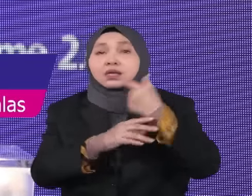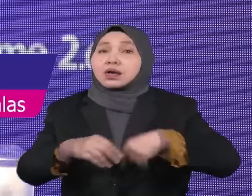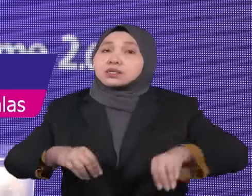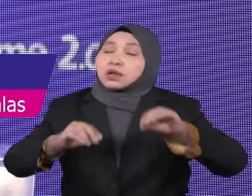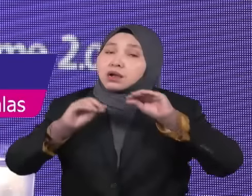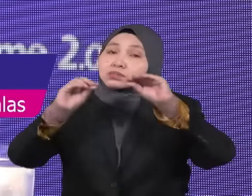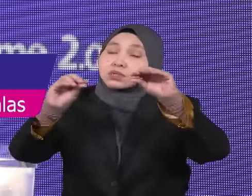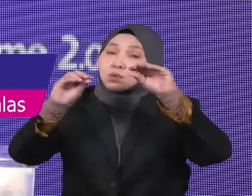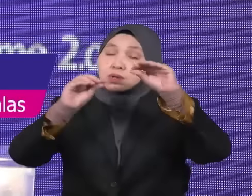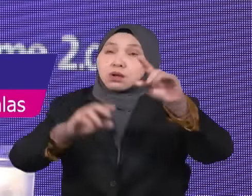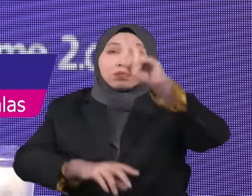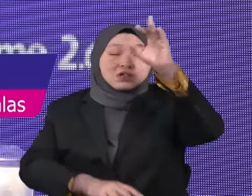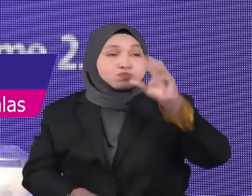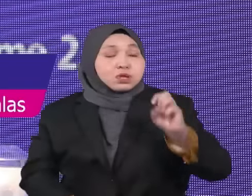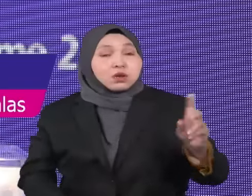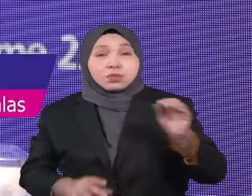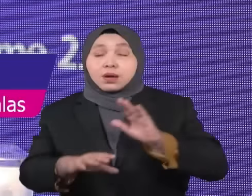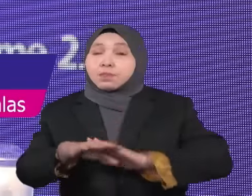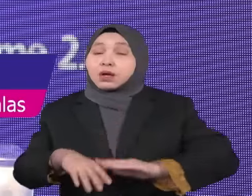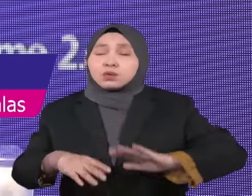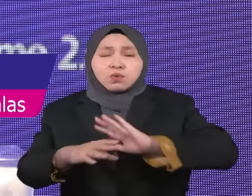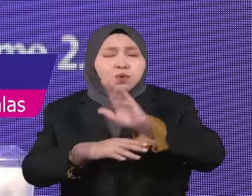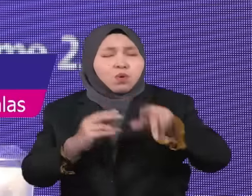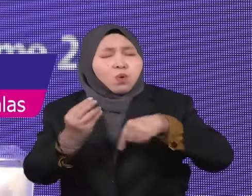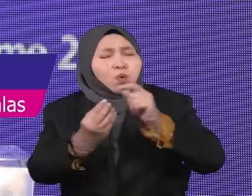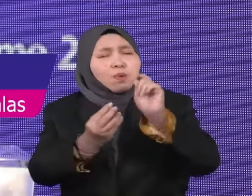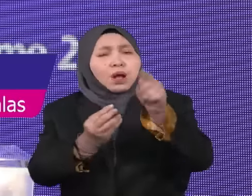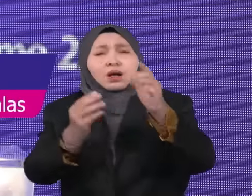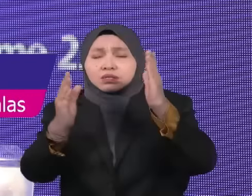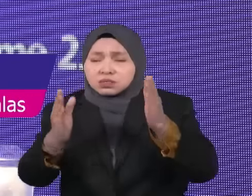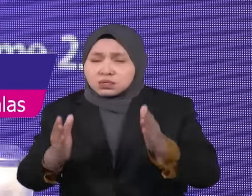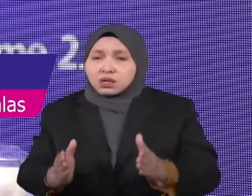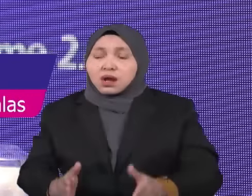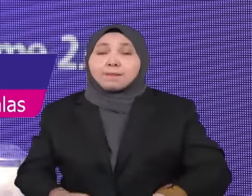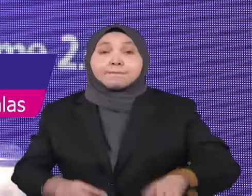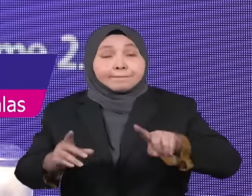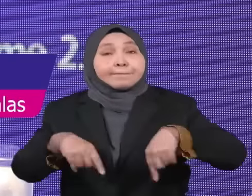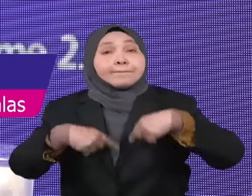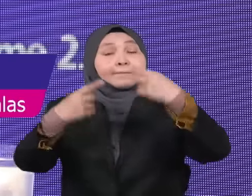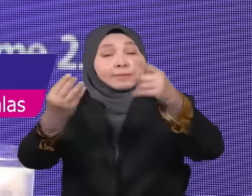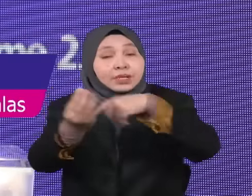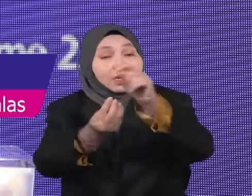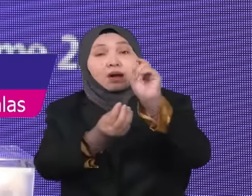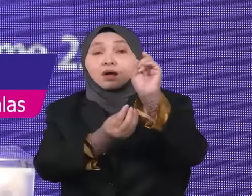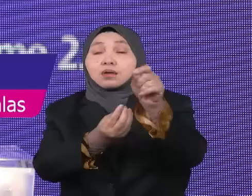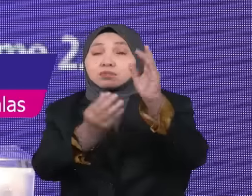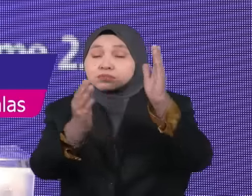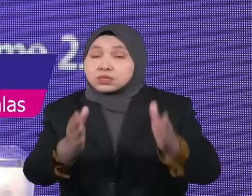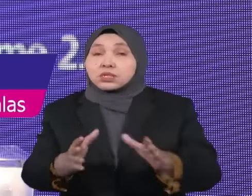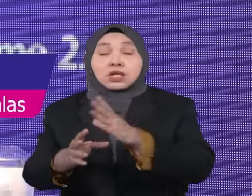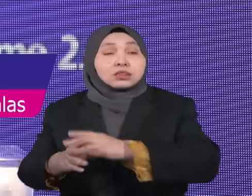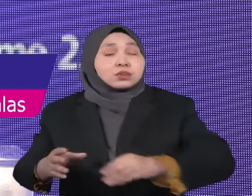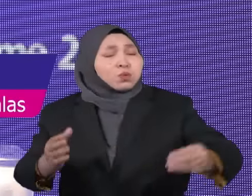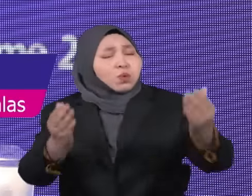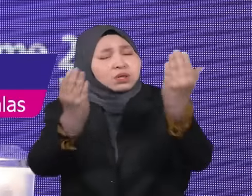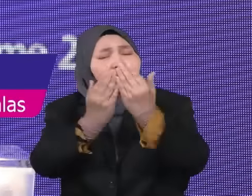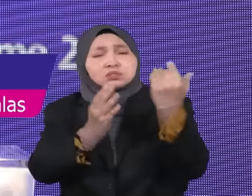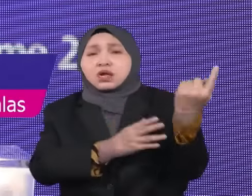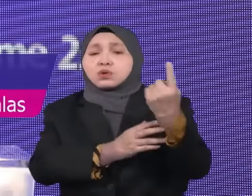Allah Subhanahu wa taala kepada para hujjaj, mereka yang menunaikan haji, dan juga doa yang saban kali